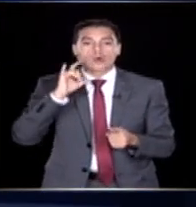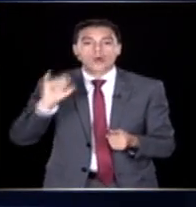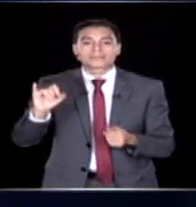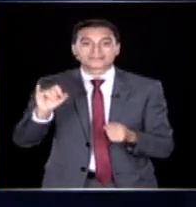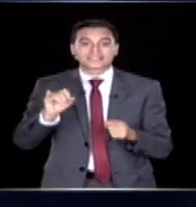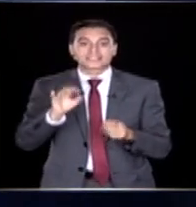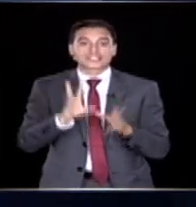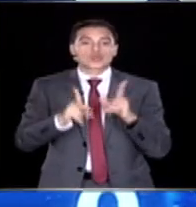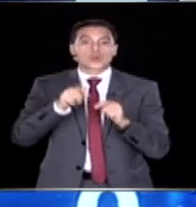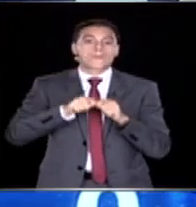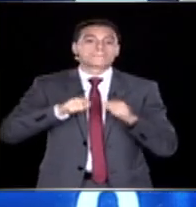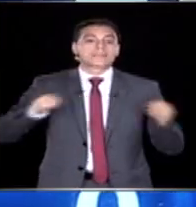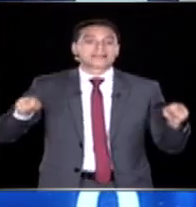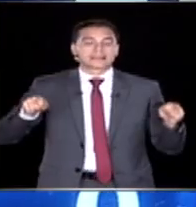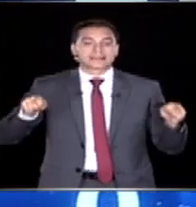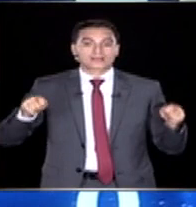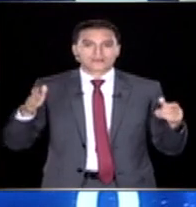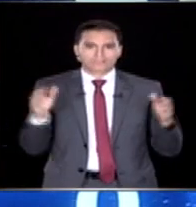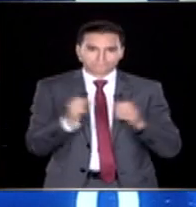3550 كيلومتر مربع،